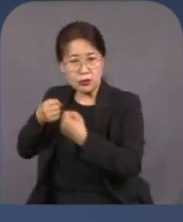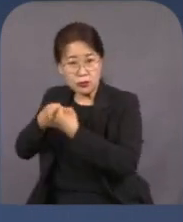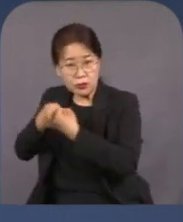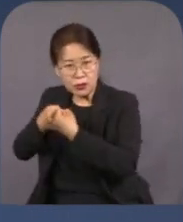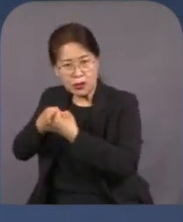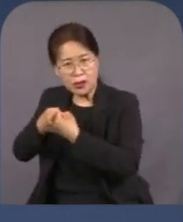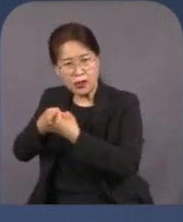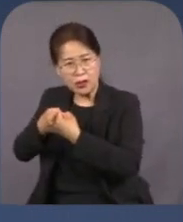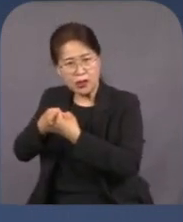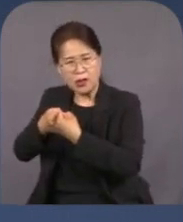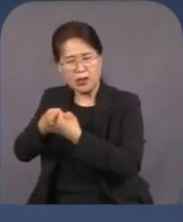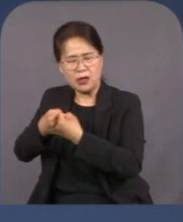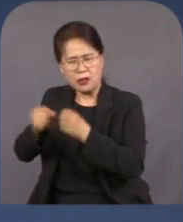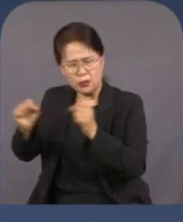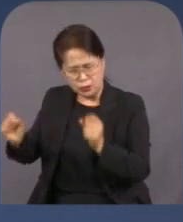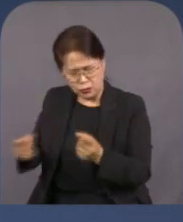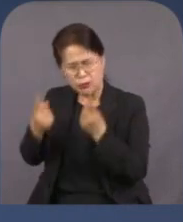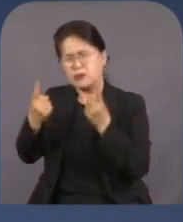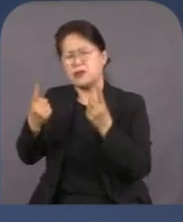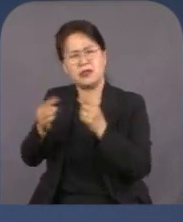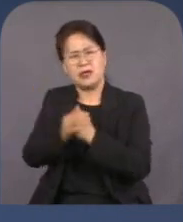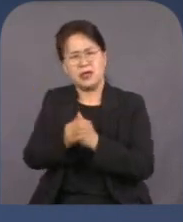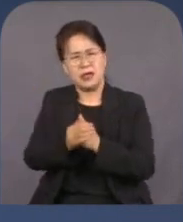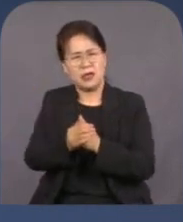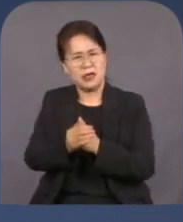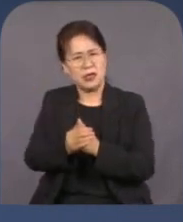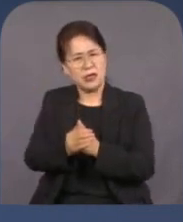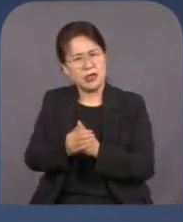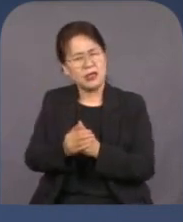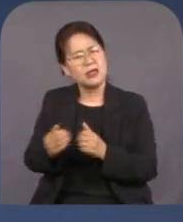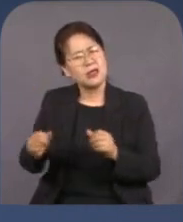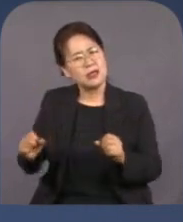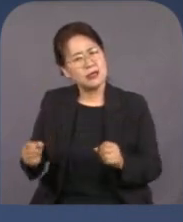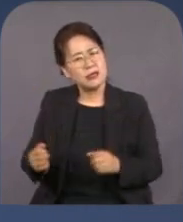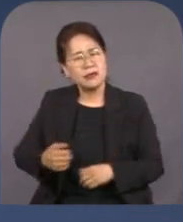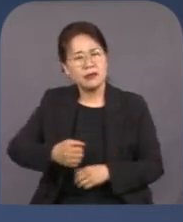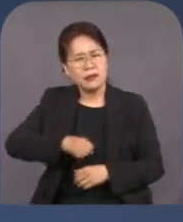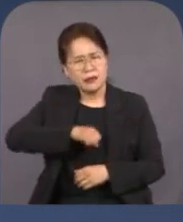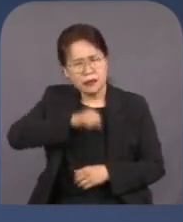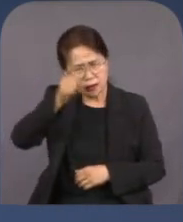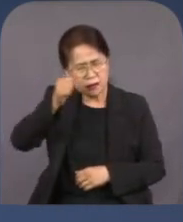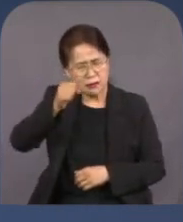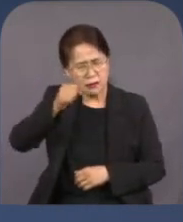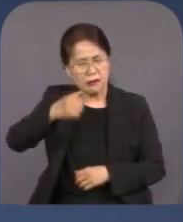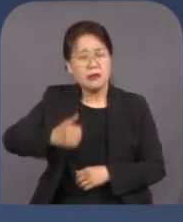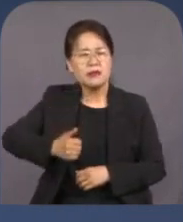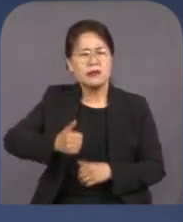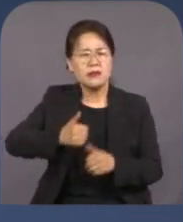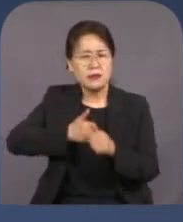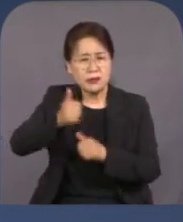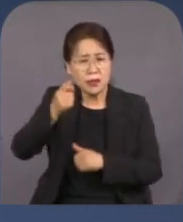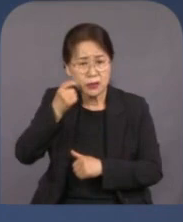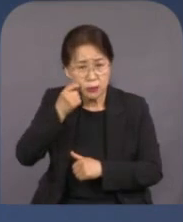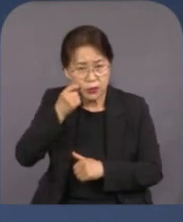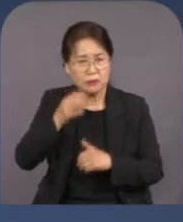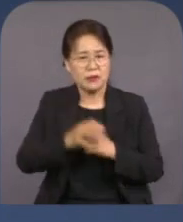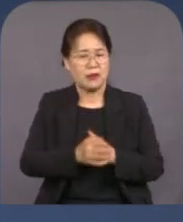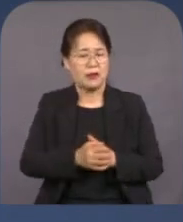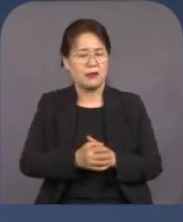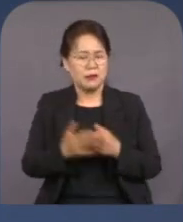무승부가 없다는 거예요 영적인 전쟁에는 무승부가 없습니다 이렇게 우리의 영적